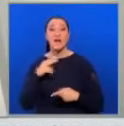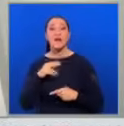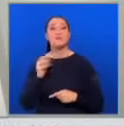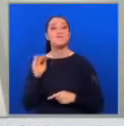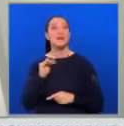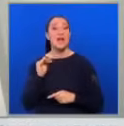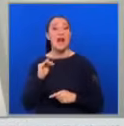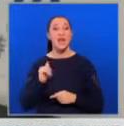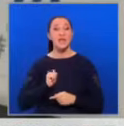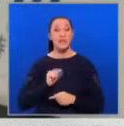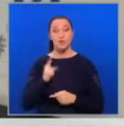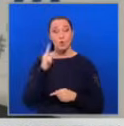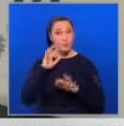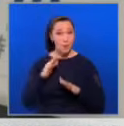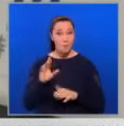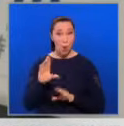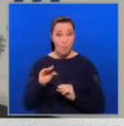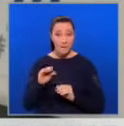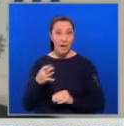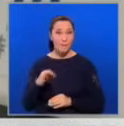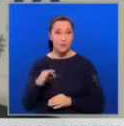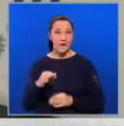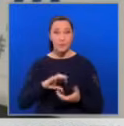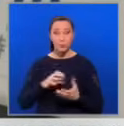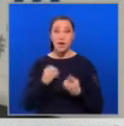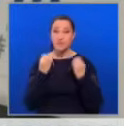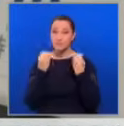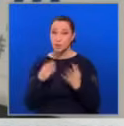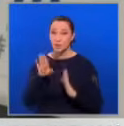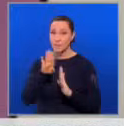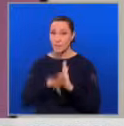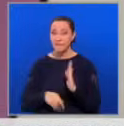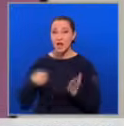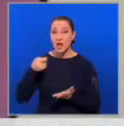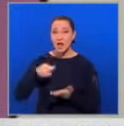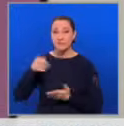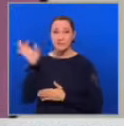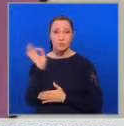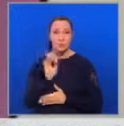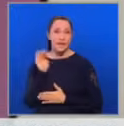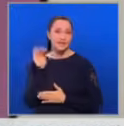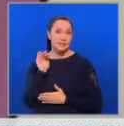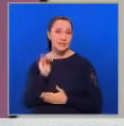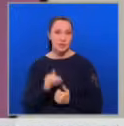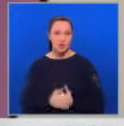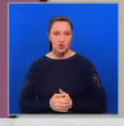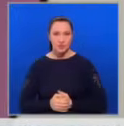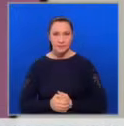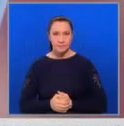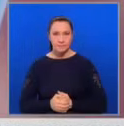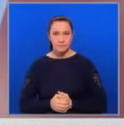резерв което предполага по-мека монетарна политика и възможност за намаляване на лихвените проценти в